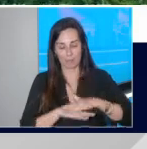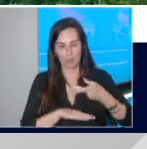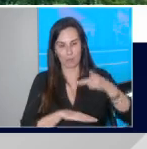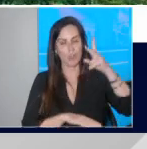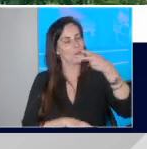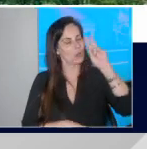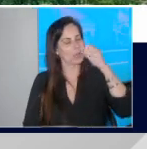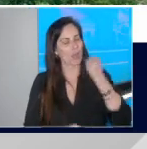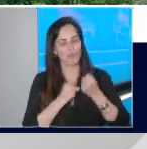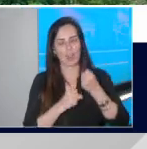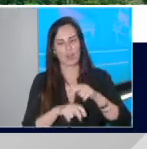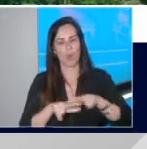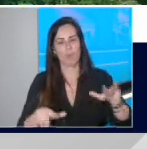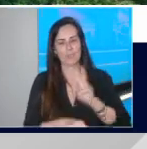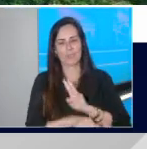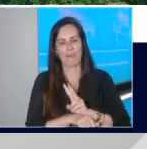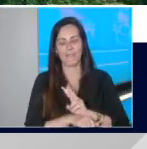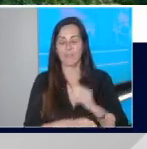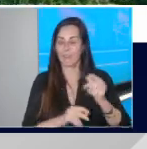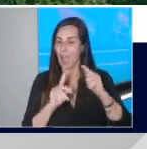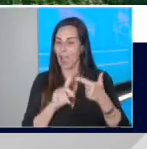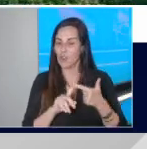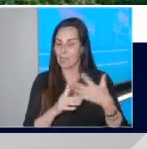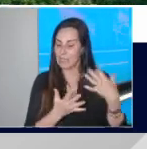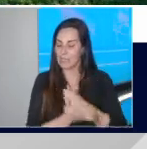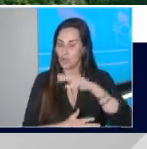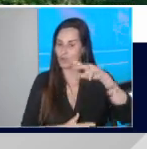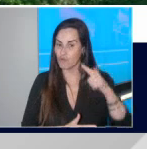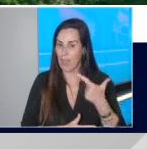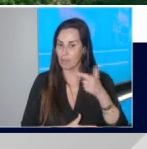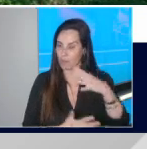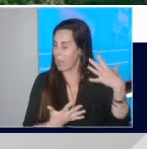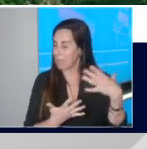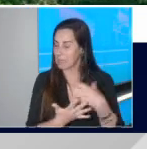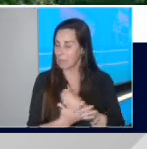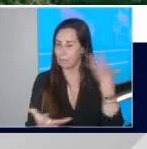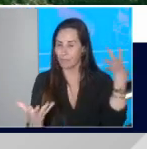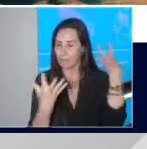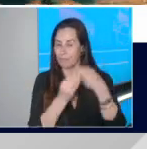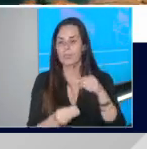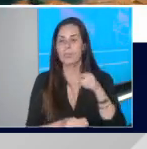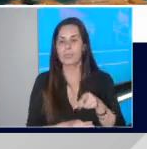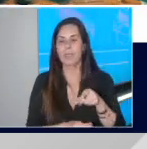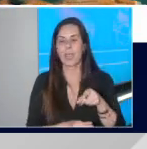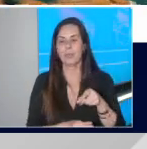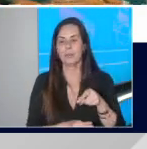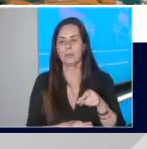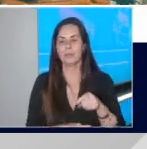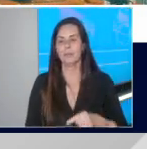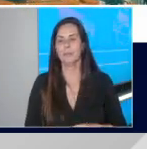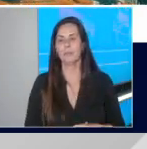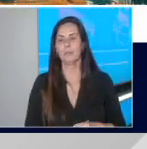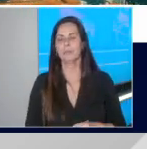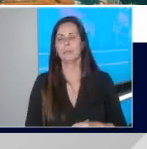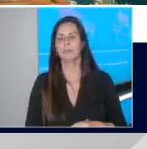יותר קשה לשמר את הסיטואציה שלך. דבר שני, הישג שני שסינגפור הצליחה ליצור לאורך שנותיה, זה שהיא יצרה, שוב, אמרתי